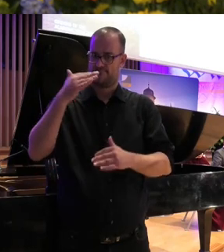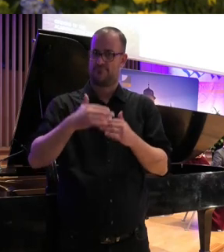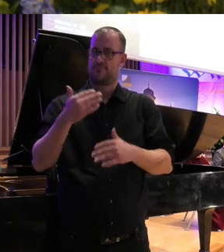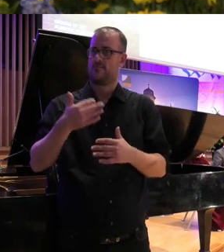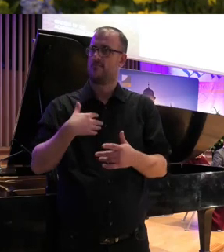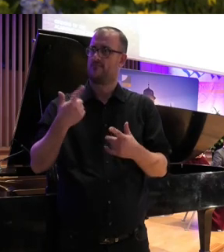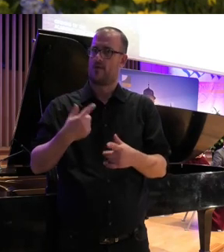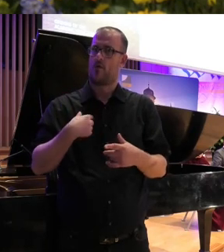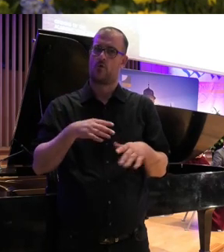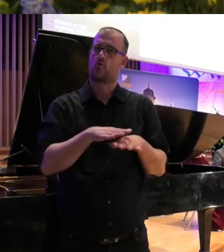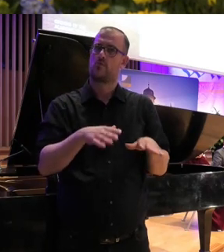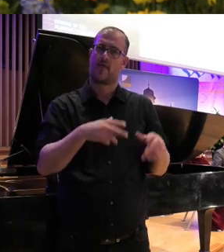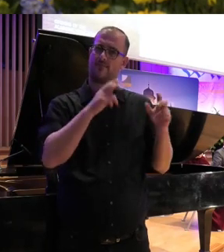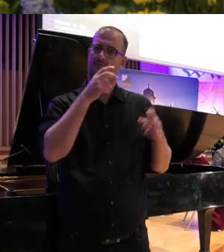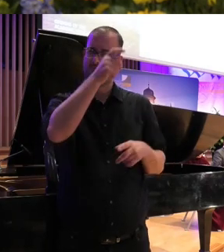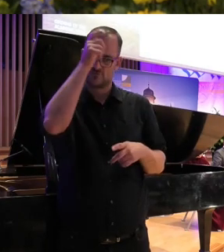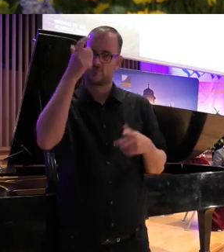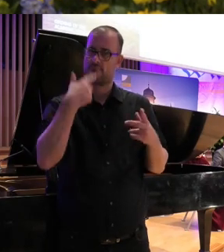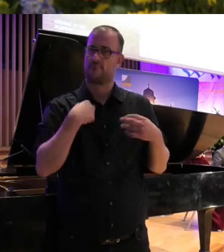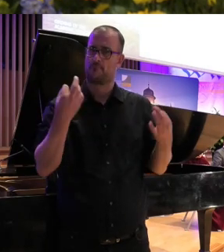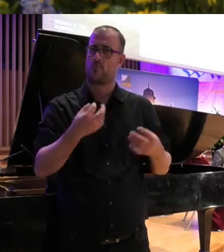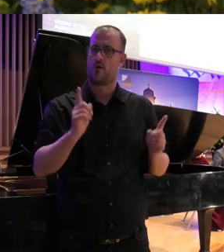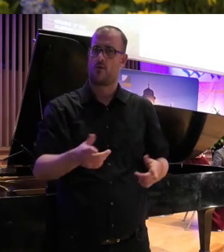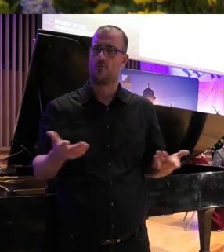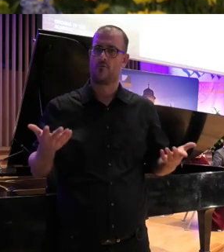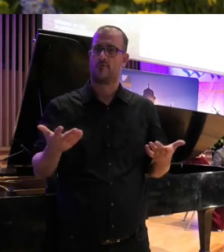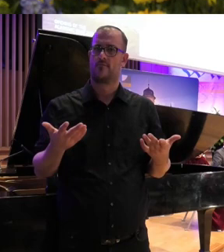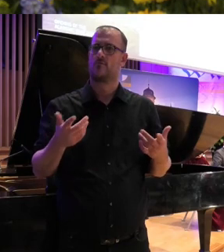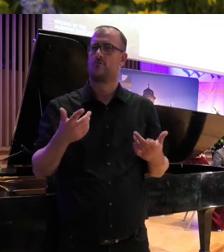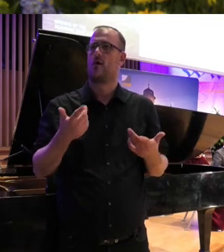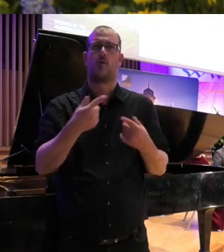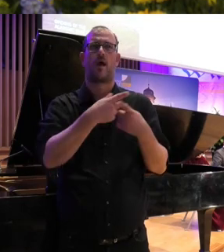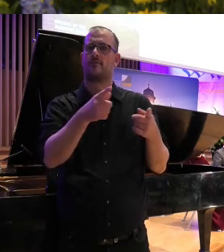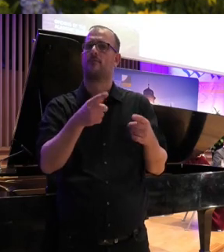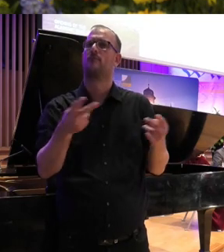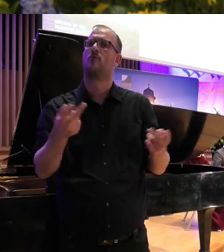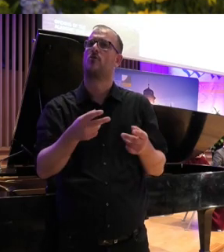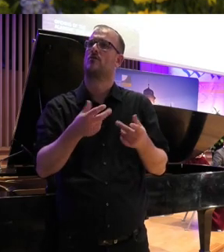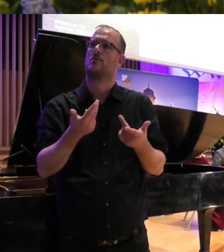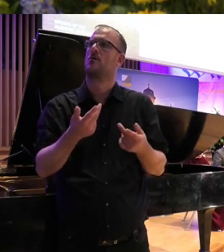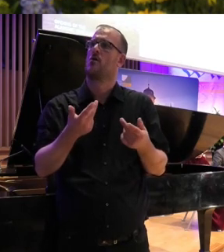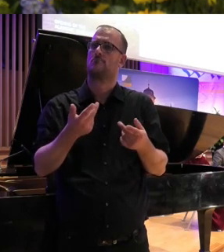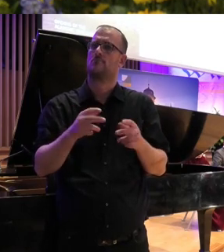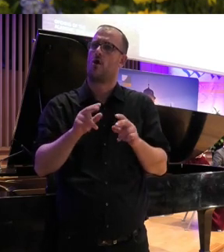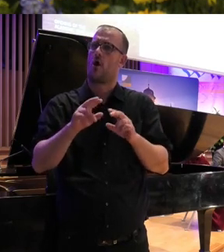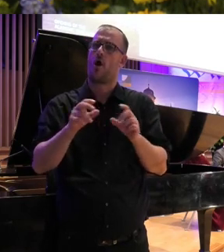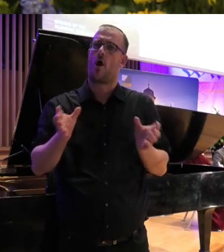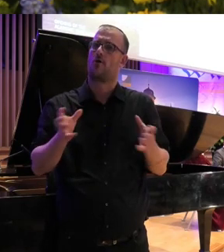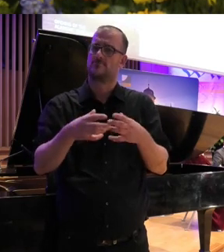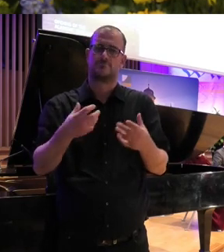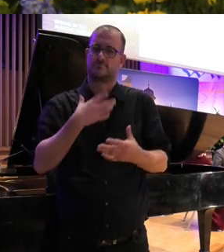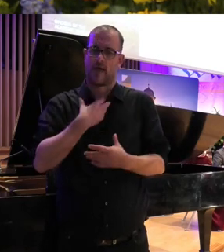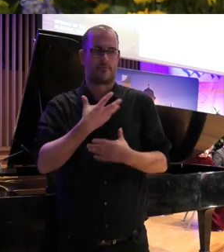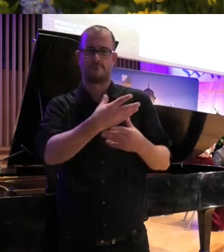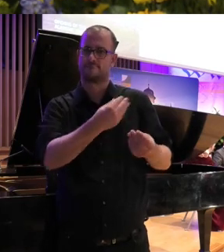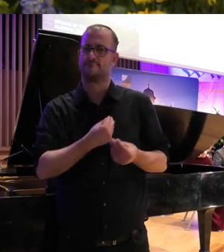die Förderung der Grundlagen Wissenschaften eben auch bei der DFG und anderen Förderorganisationen ja in den Blick nehmen. Und das alles zu